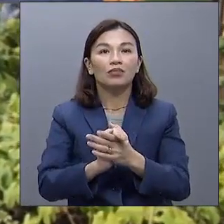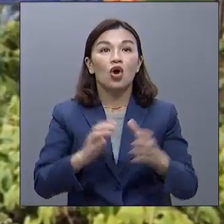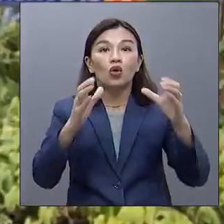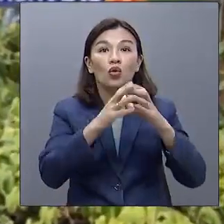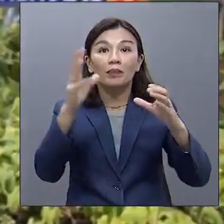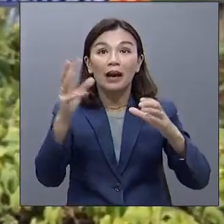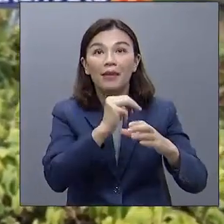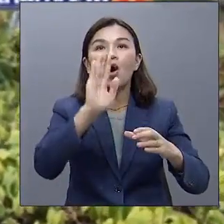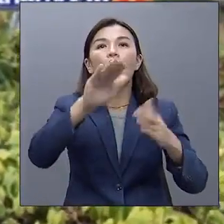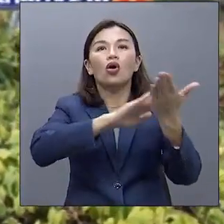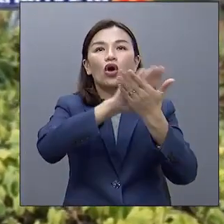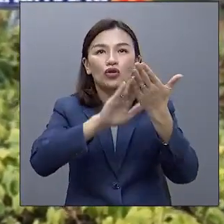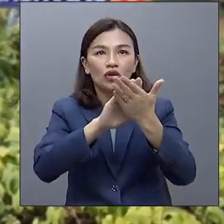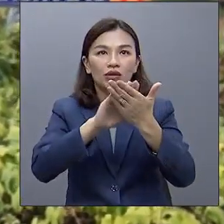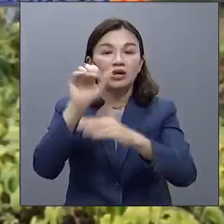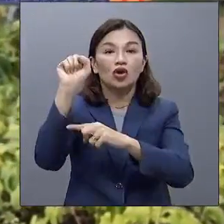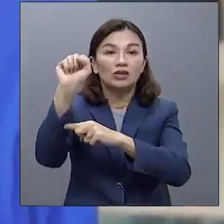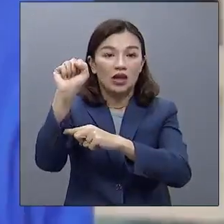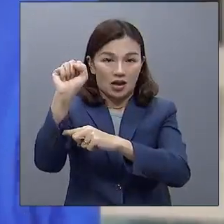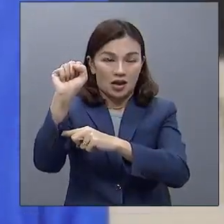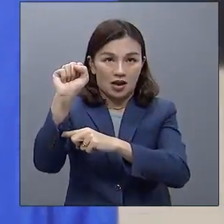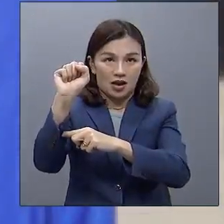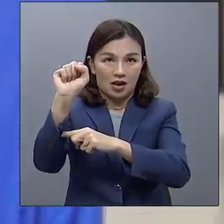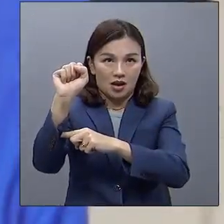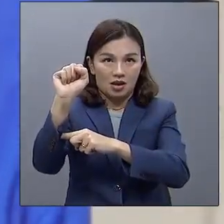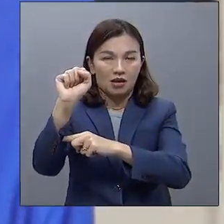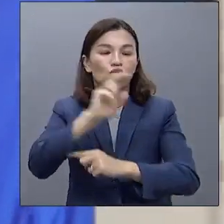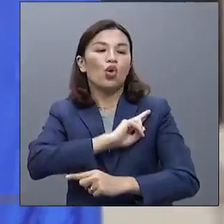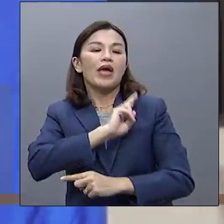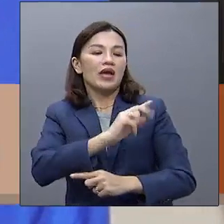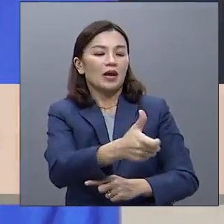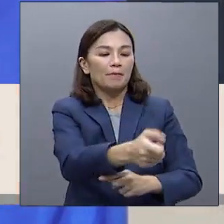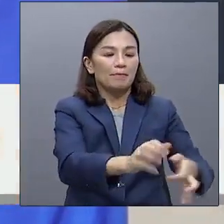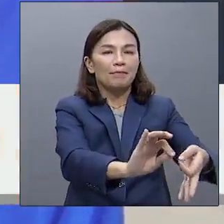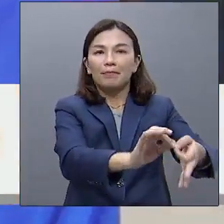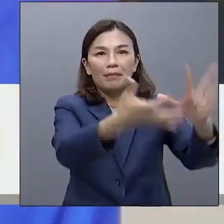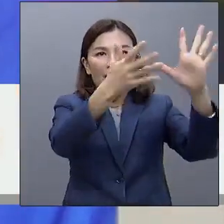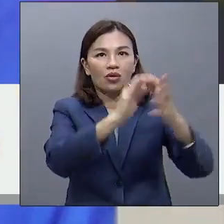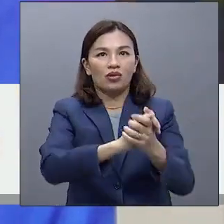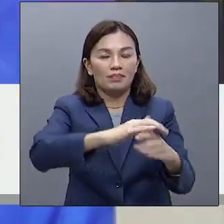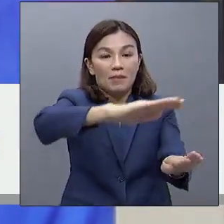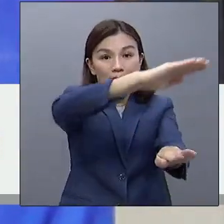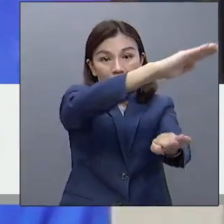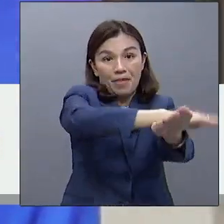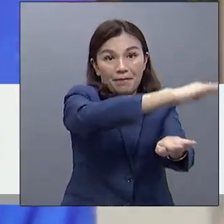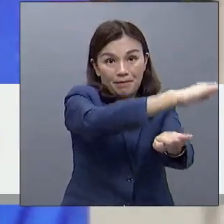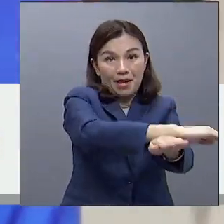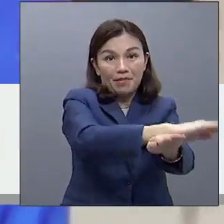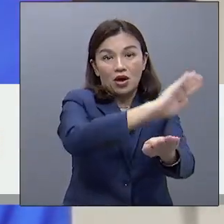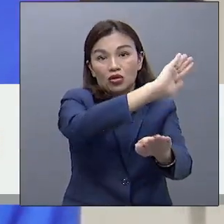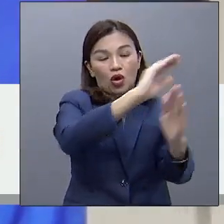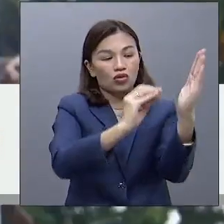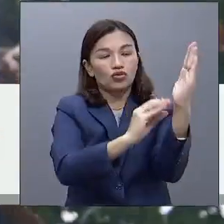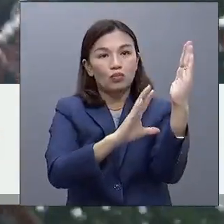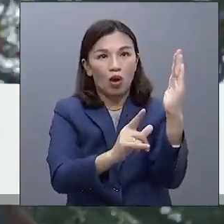สร้างไทยเขาเผาป้ายหาเสียงของตัวเองค่ะติดตั้งอยู่ที่สี่แยกวังตะกออำเภอหลังสวน